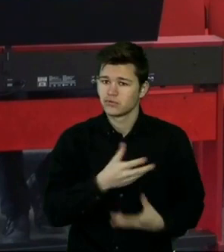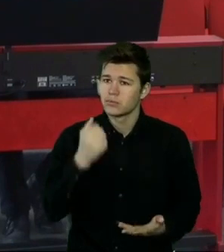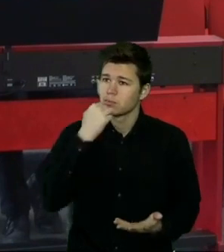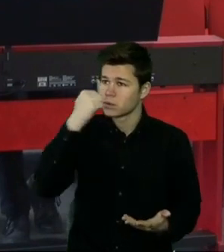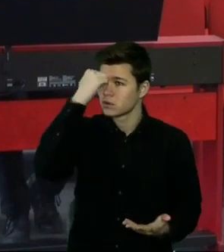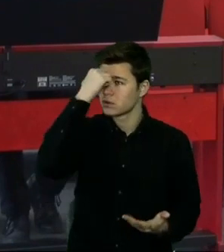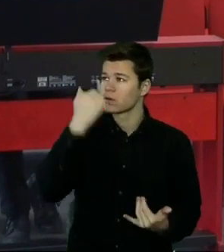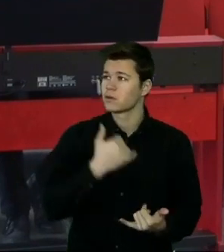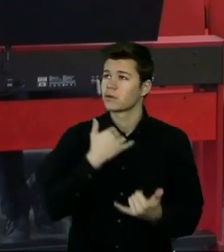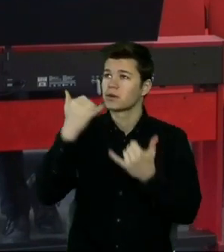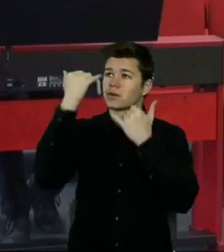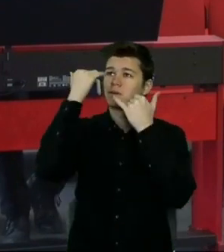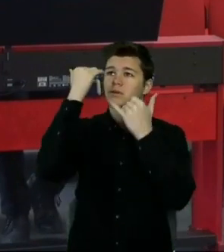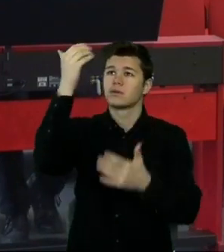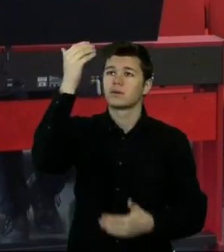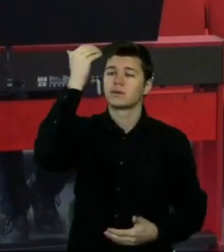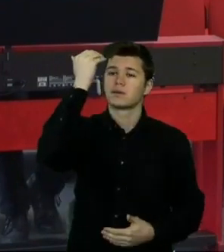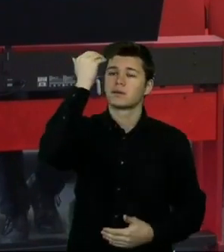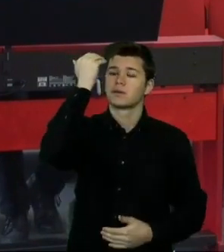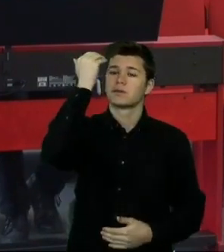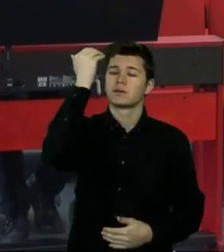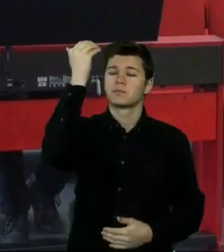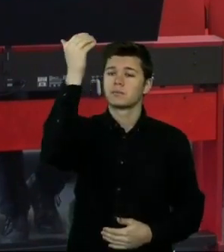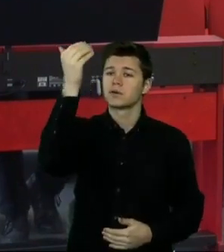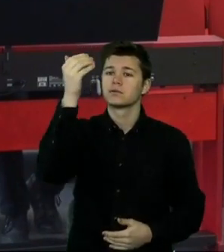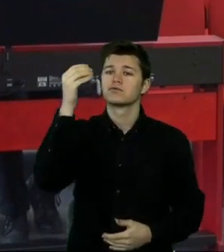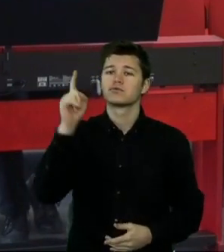подяку тобі лиш принести.